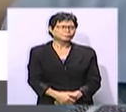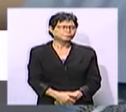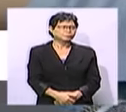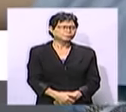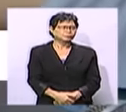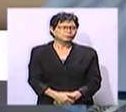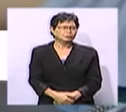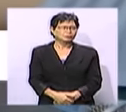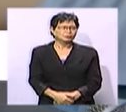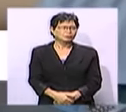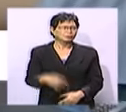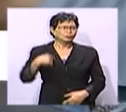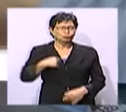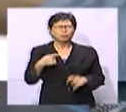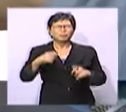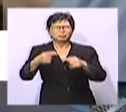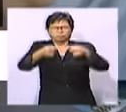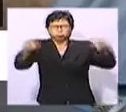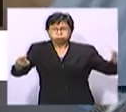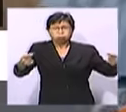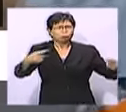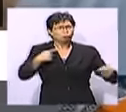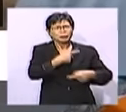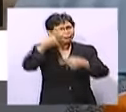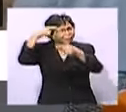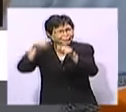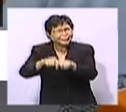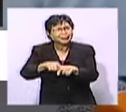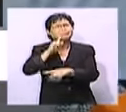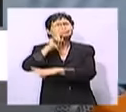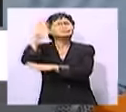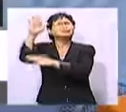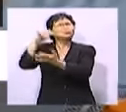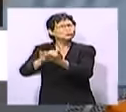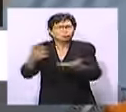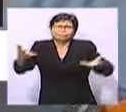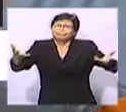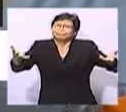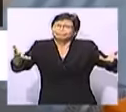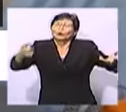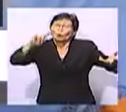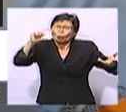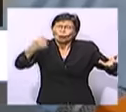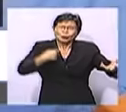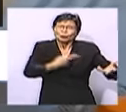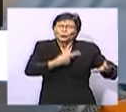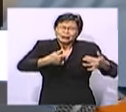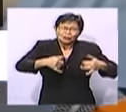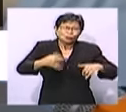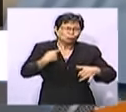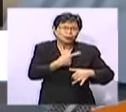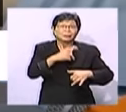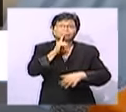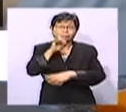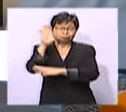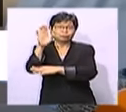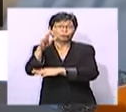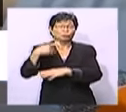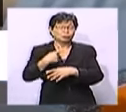To PH, we are not conflicting, we have agreed, the manifesto is there. The only thing is, we are going to make sure